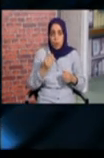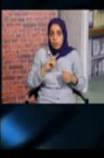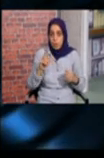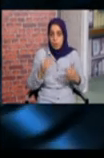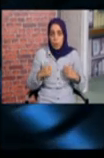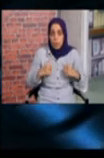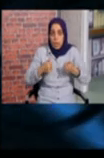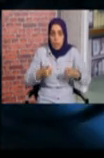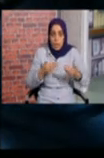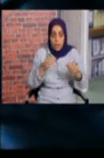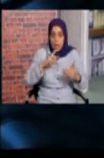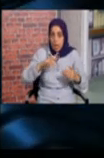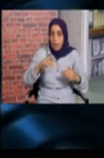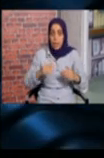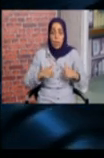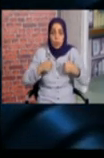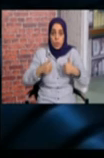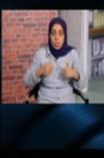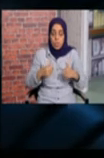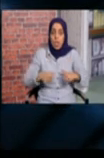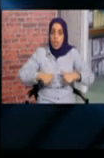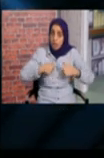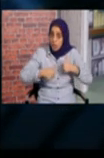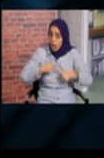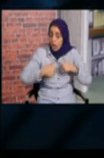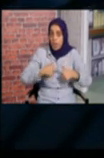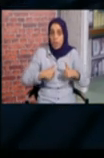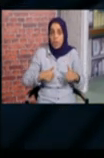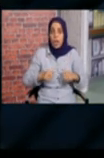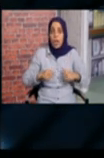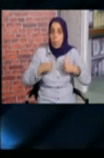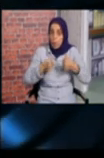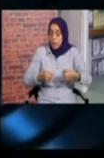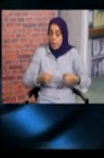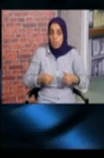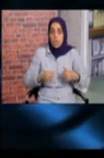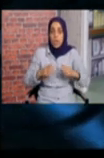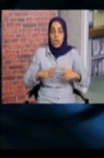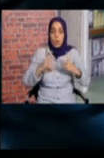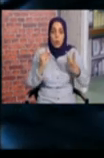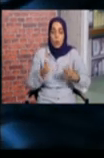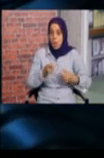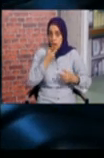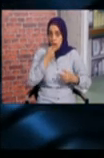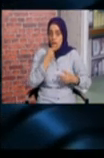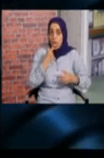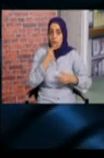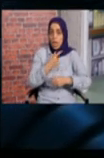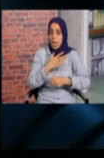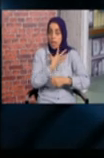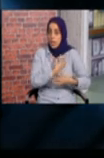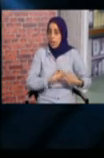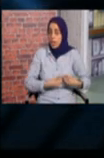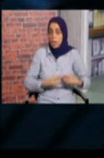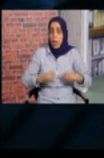الايجابي. ان التعافي هو الاكثر، ان التعافي موجود، ان احنا عندنا متعافين كتير مكملين بسنين طويله، ان احنا